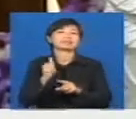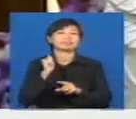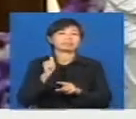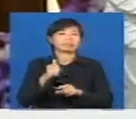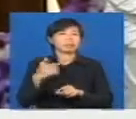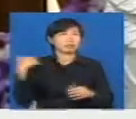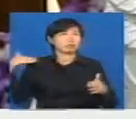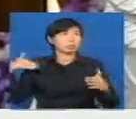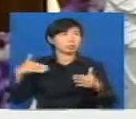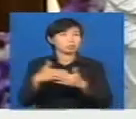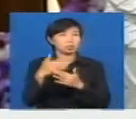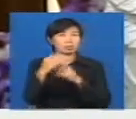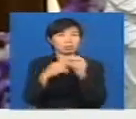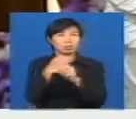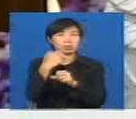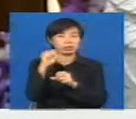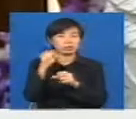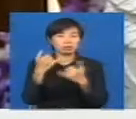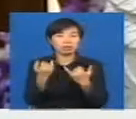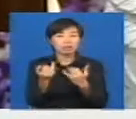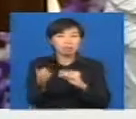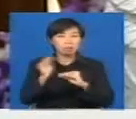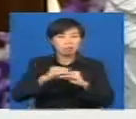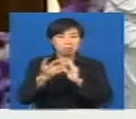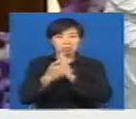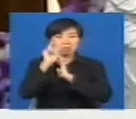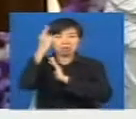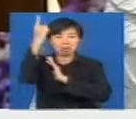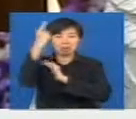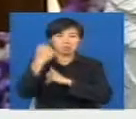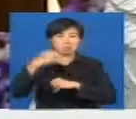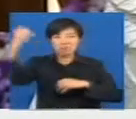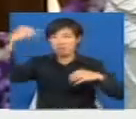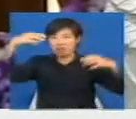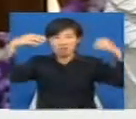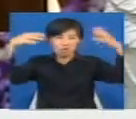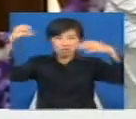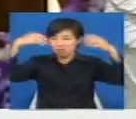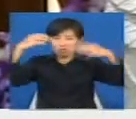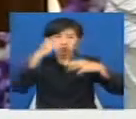นี้มันผ่านมา10ปีเทคโนโลยีเรื่องแสงสีเสียงมันเปลี่ยนไปเยอะเขาบอกว่าสวยมาก